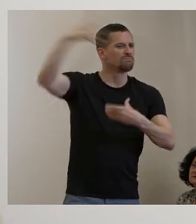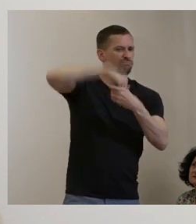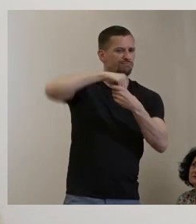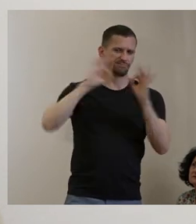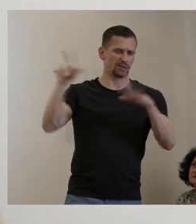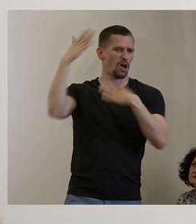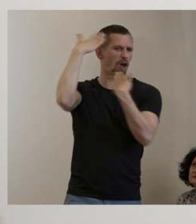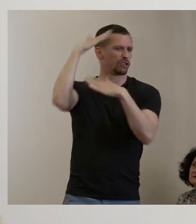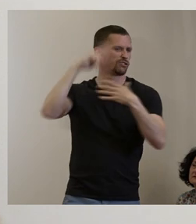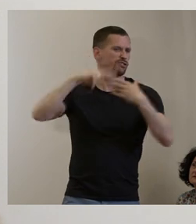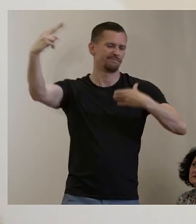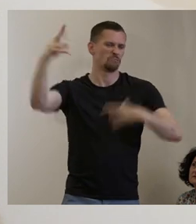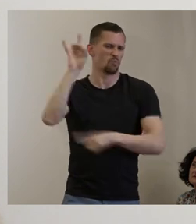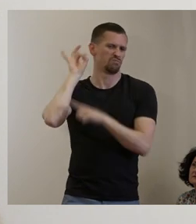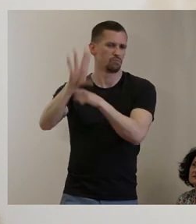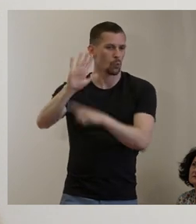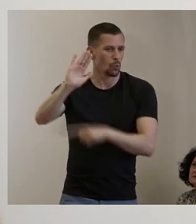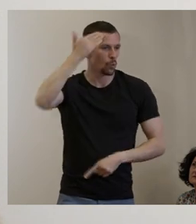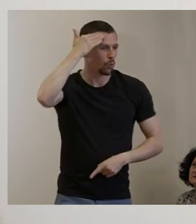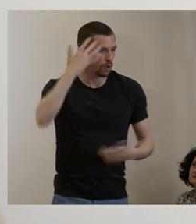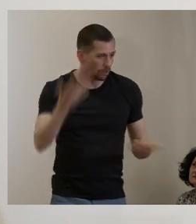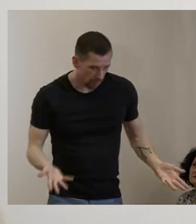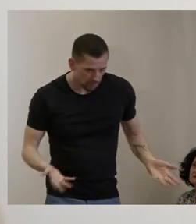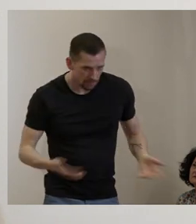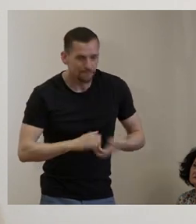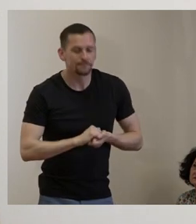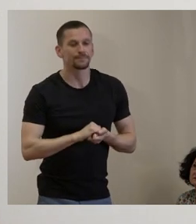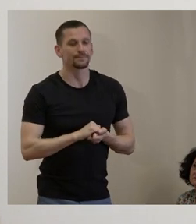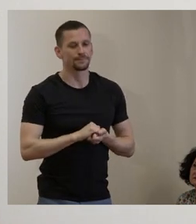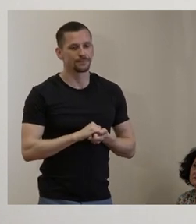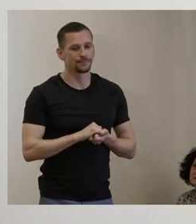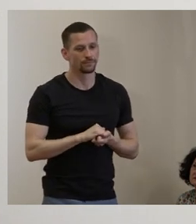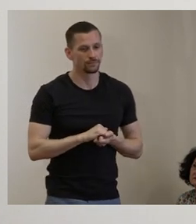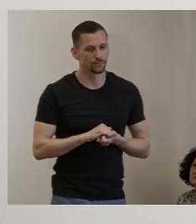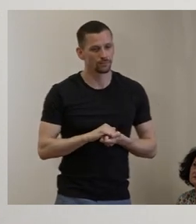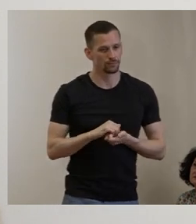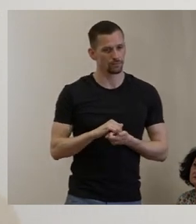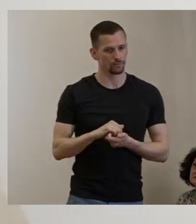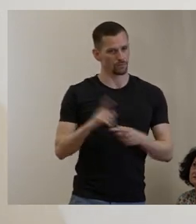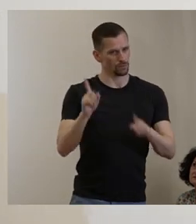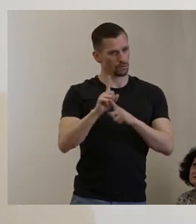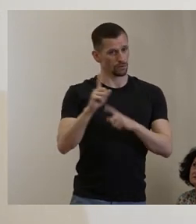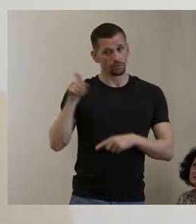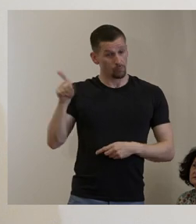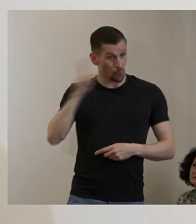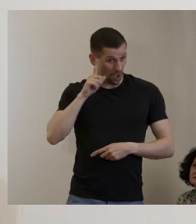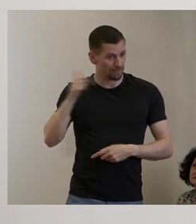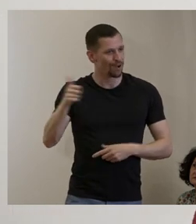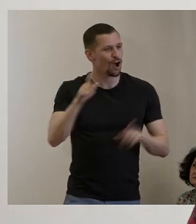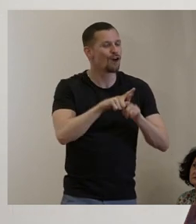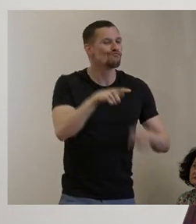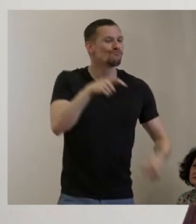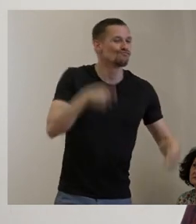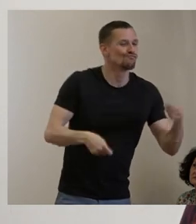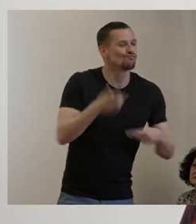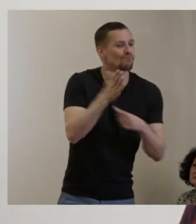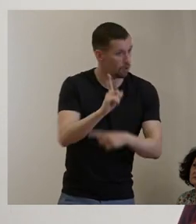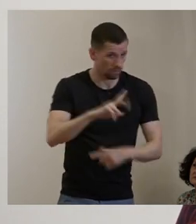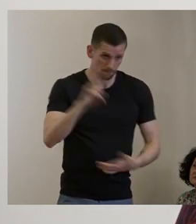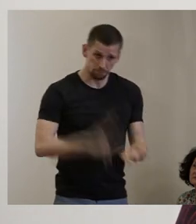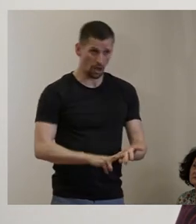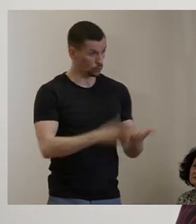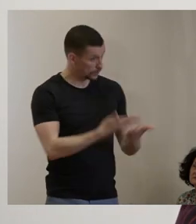sans complaisance sur cette société esclavagiste brésilienne. C'est lui-même un homme des Lumières qui a vécu la première abolition à Paris. C'est un